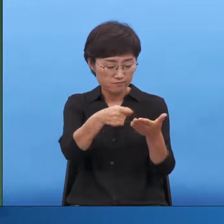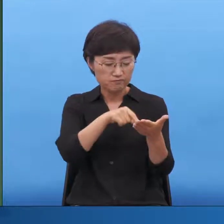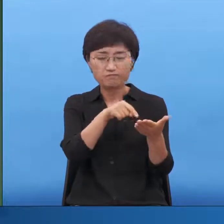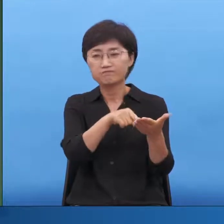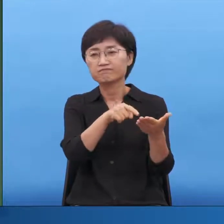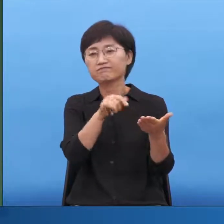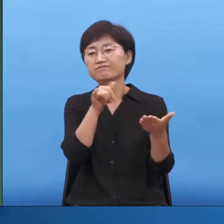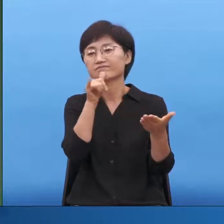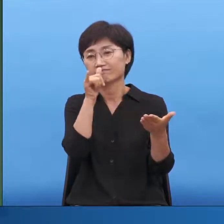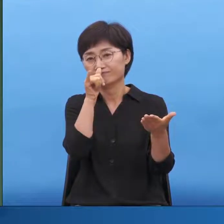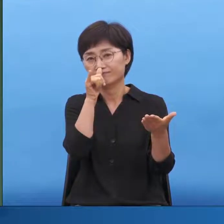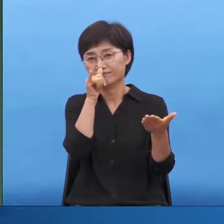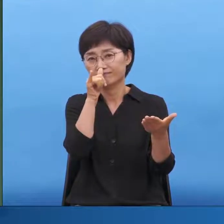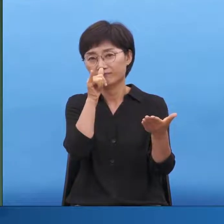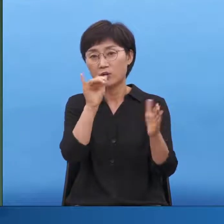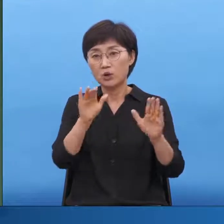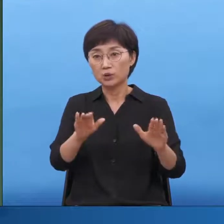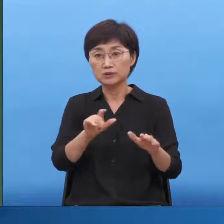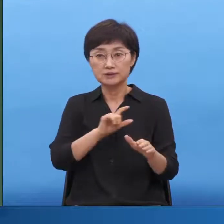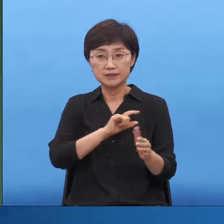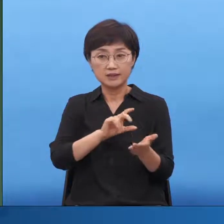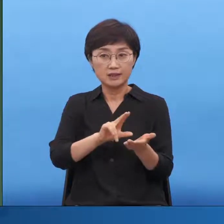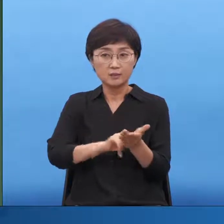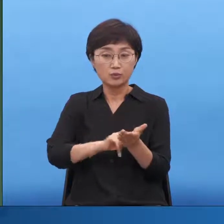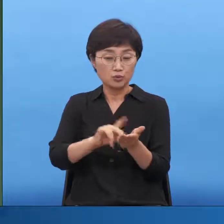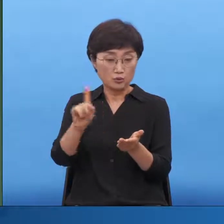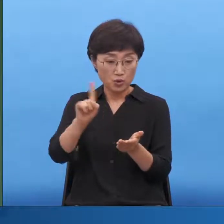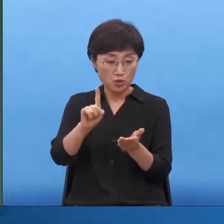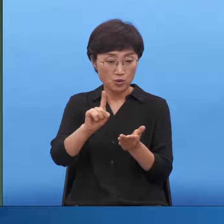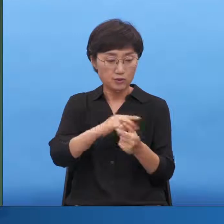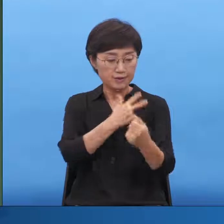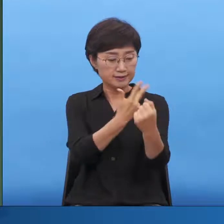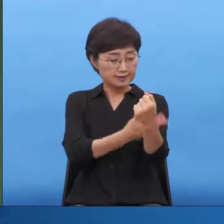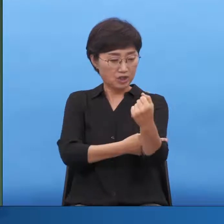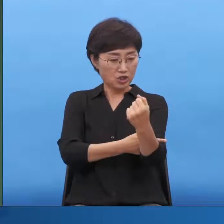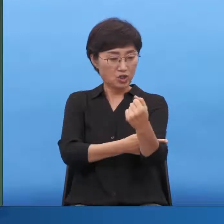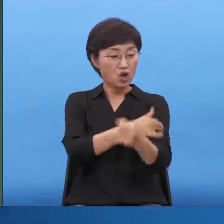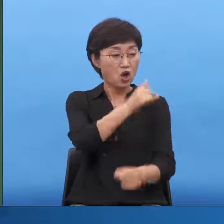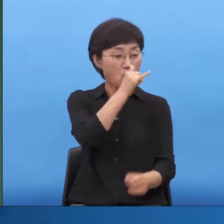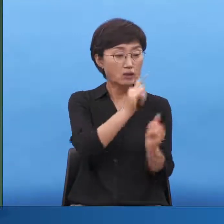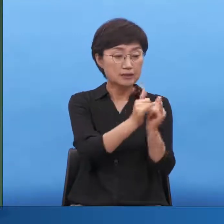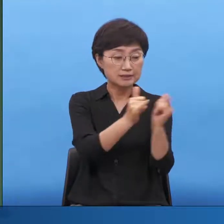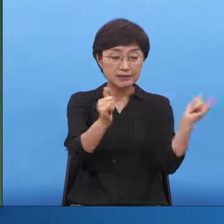所以今天本文中出现了非常重要的祷告。 제목은 자격 없는 자와 있는 자의 기도 다릅니다.